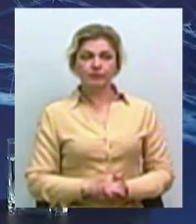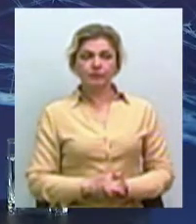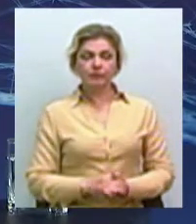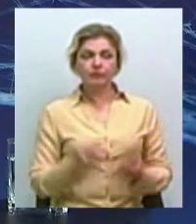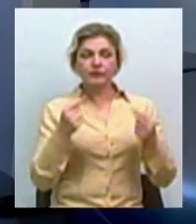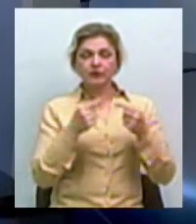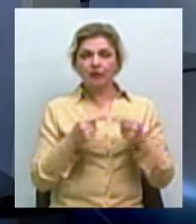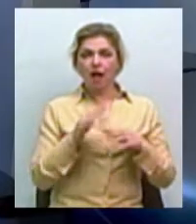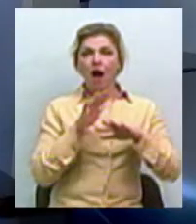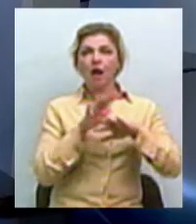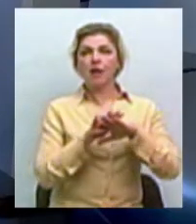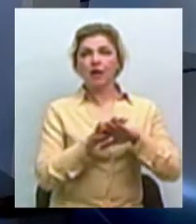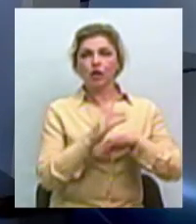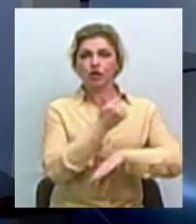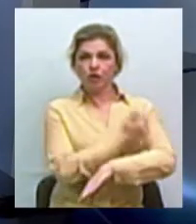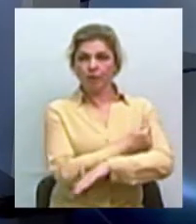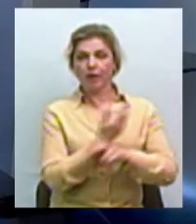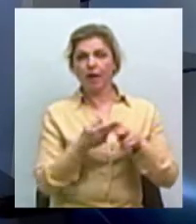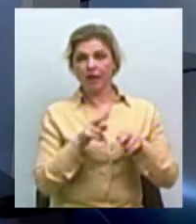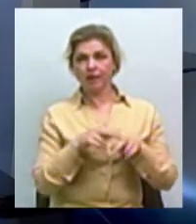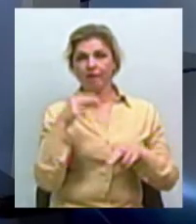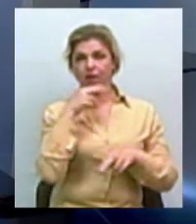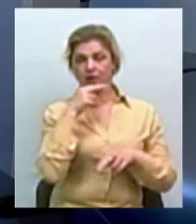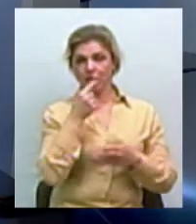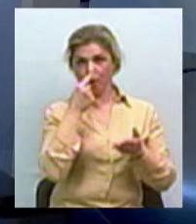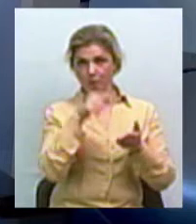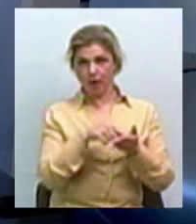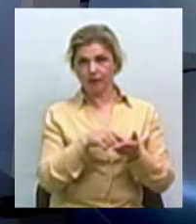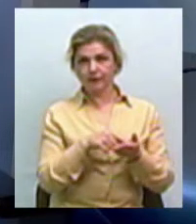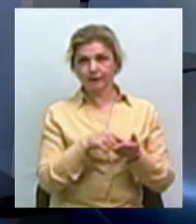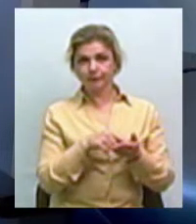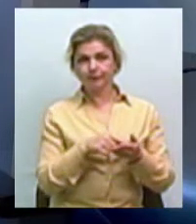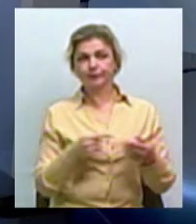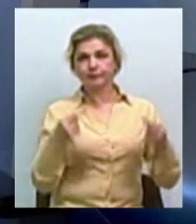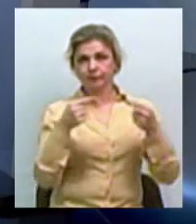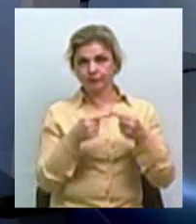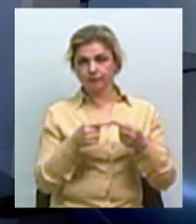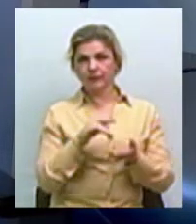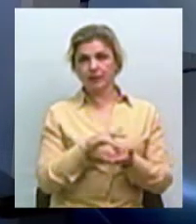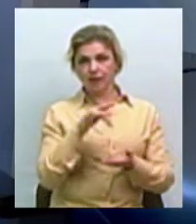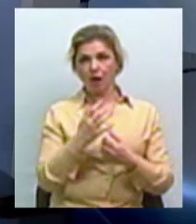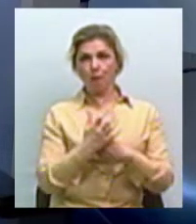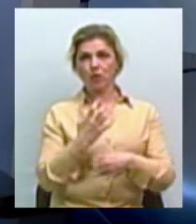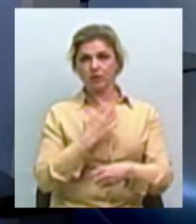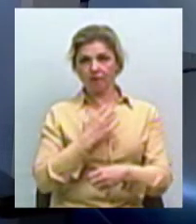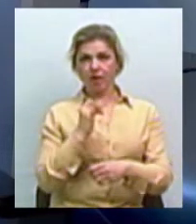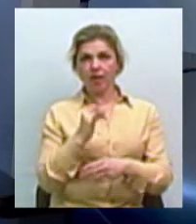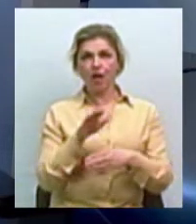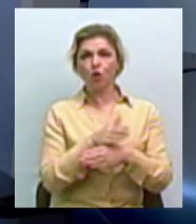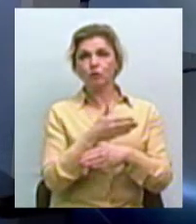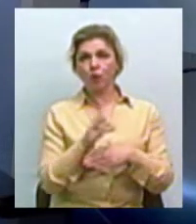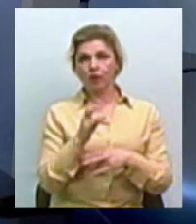календаря щеплень, і ці вакцини потрапляли до нас згідно централізованих поставок і розподілу на